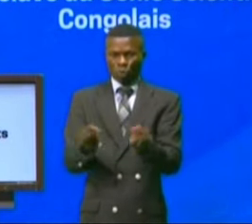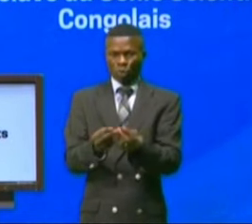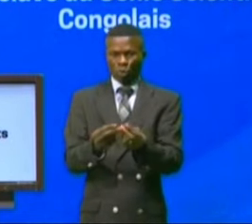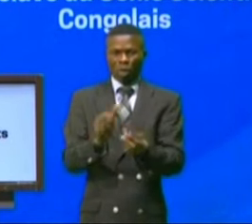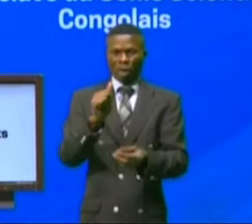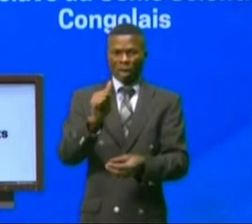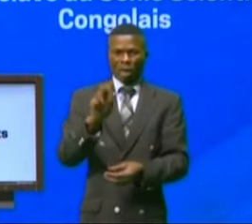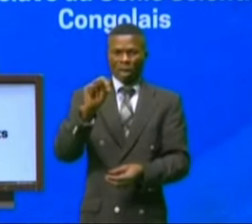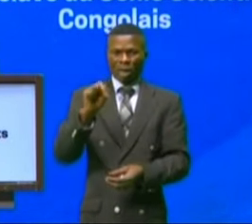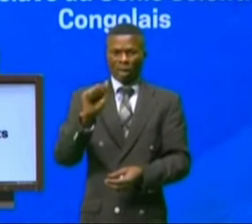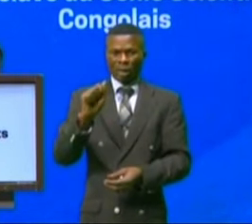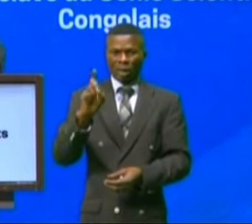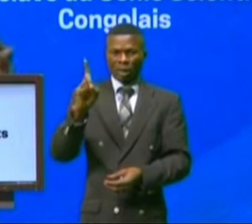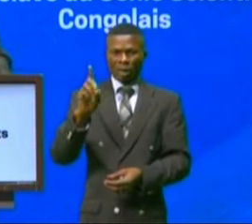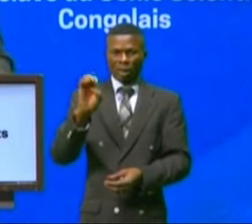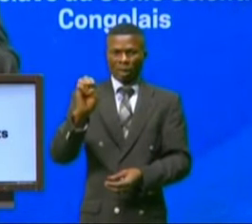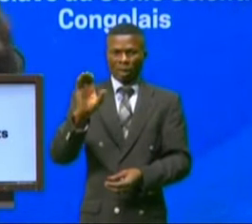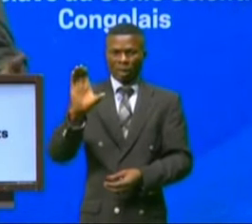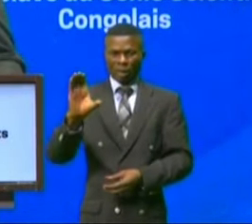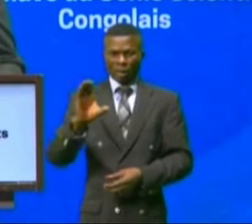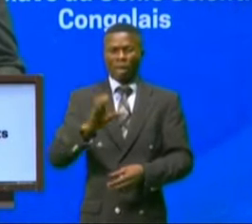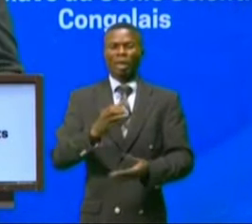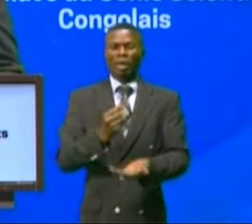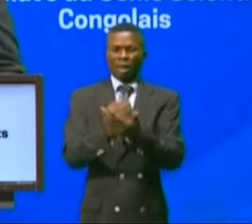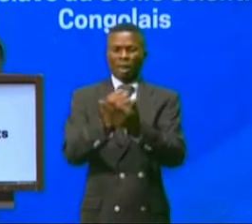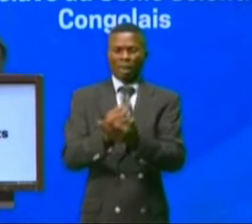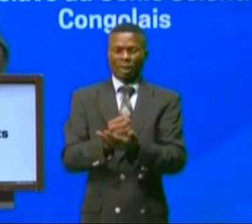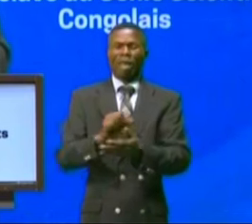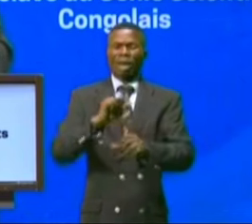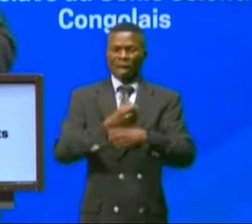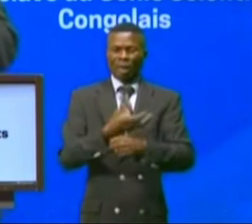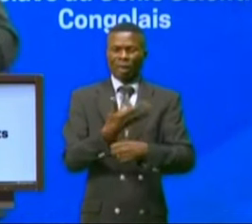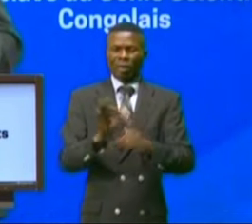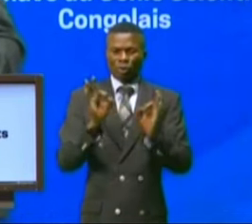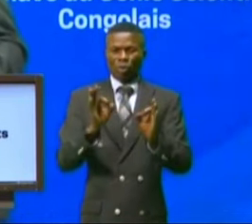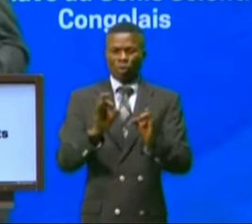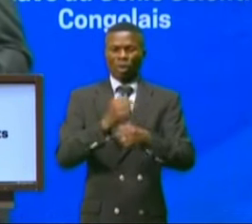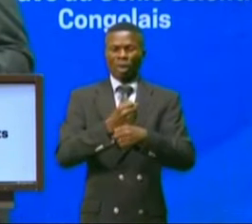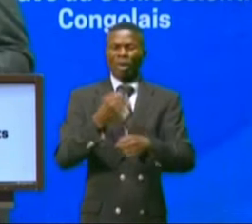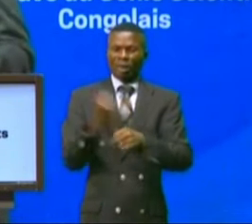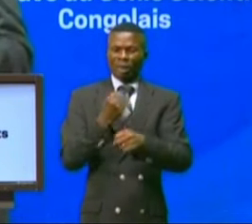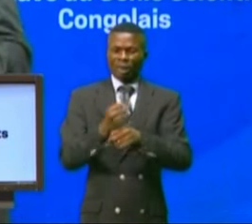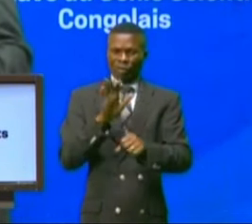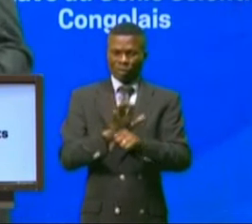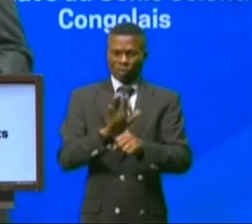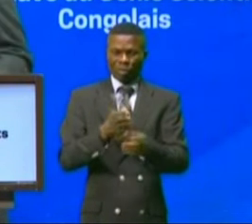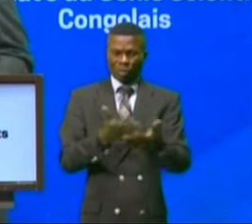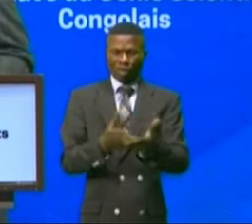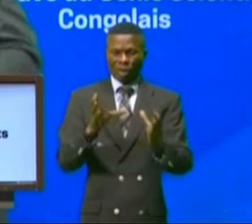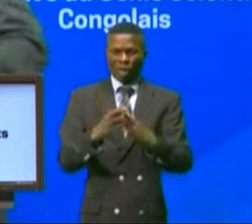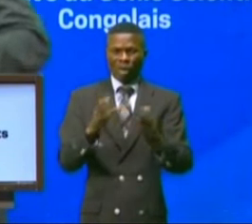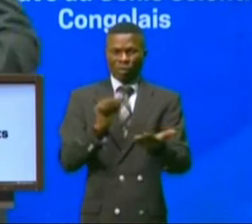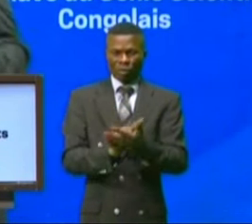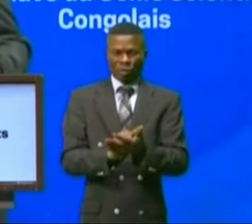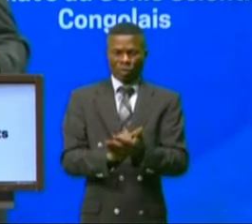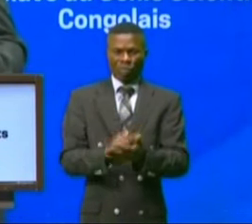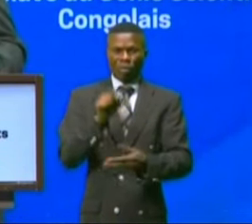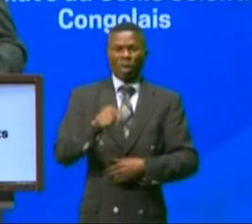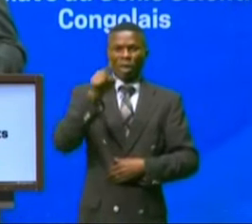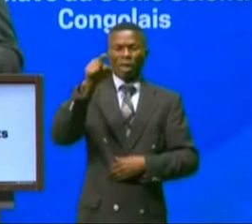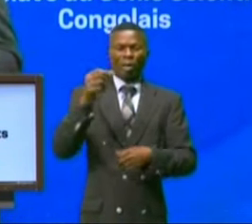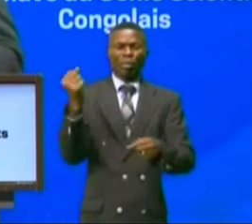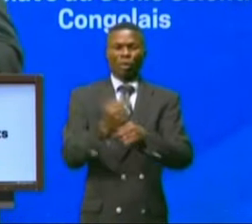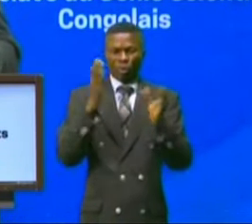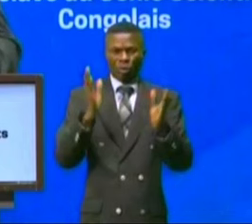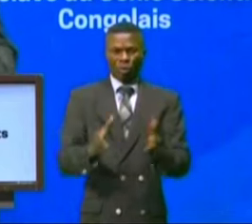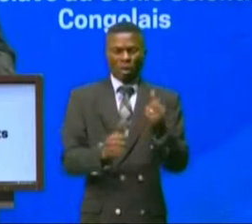NADEC pour aider à parfaire les inventions. Nous allons créer de l'emploi avec cela. Et quand on dit des millions d'emplois, les